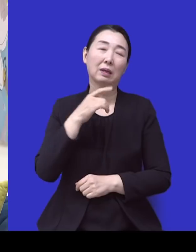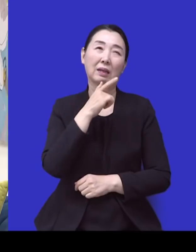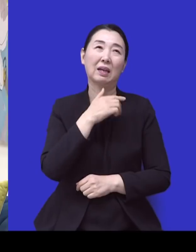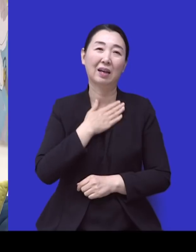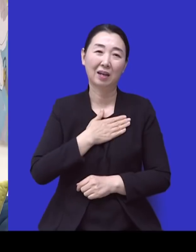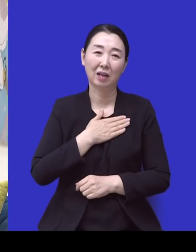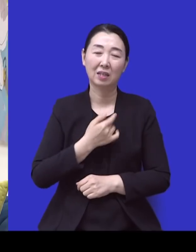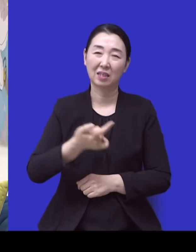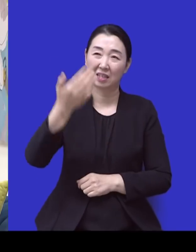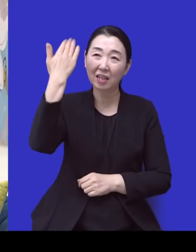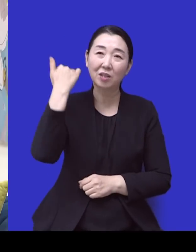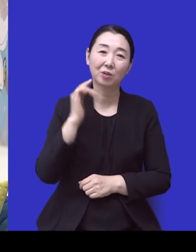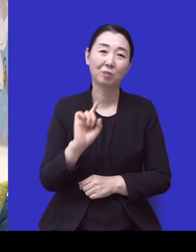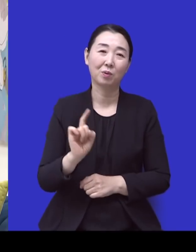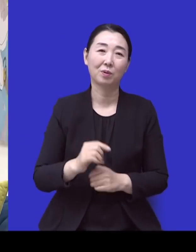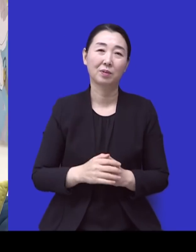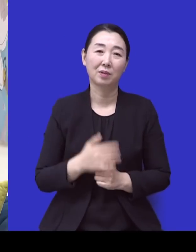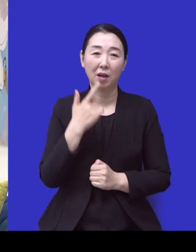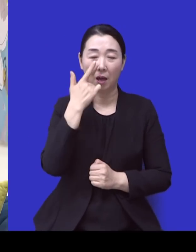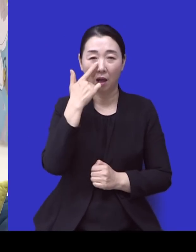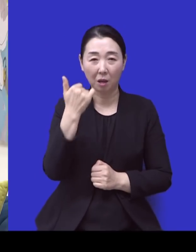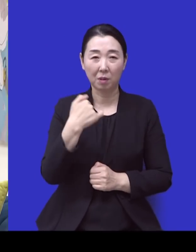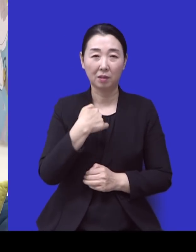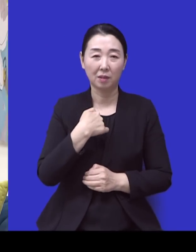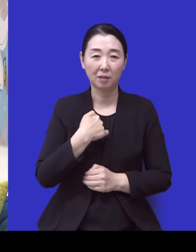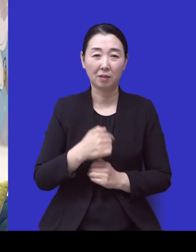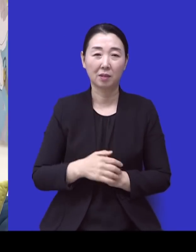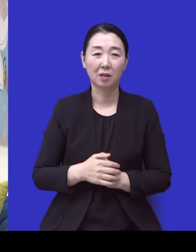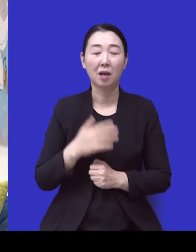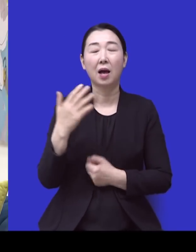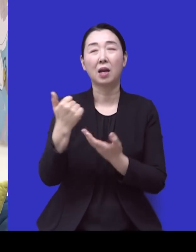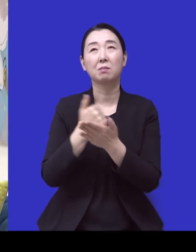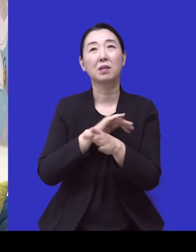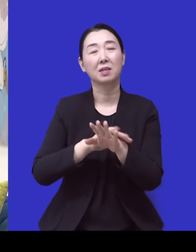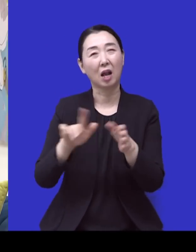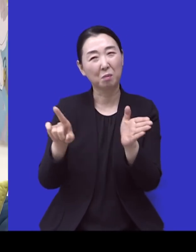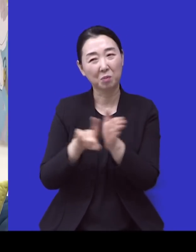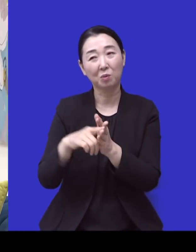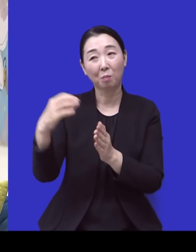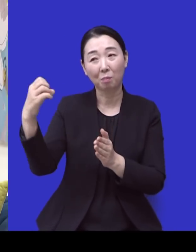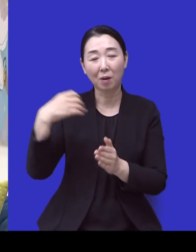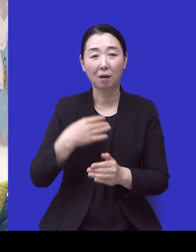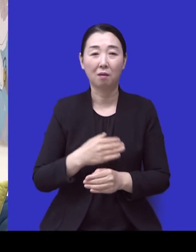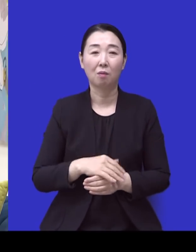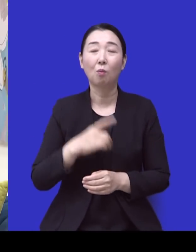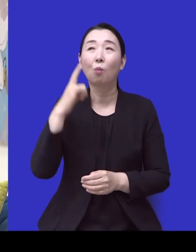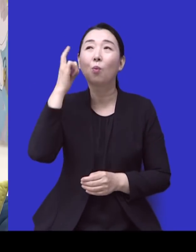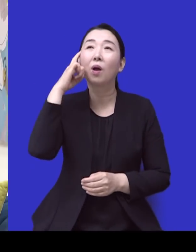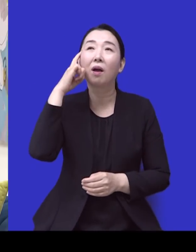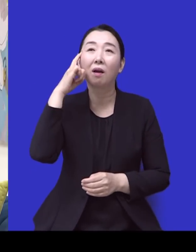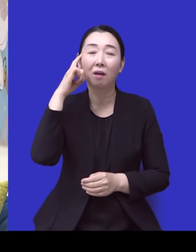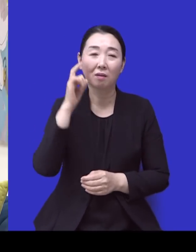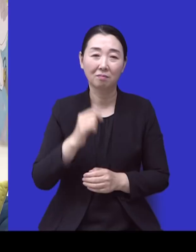예전에 한번 이런 적이 있었는데 아빠가 저한테 가은아 하나님 잘 믿어 이러시는 거예요. 그래서 왜? 이랬더니